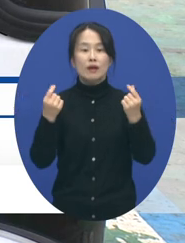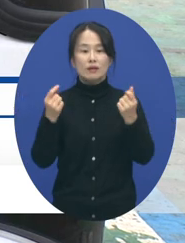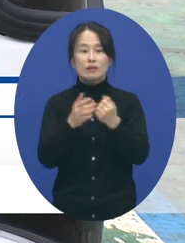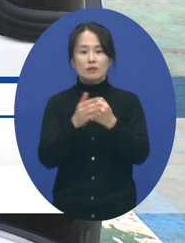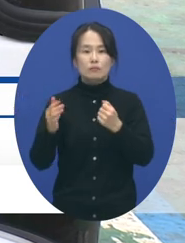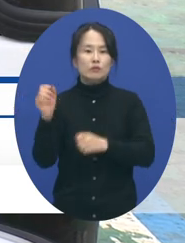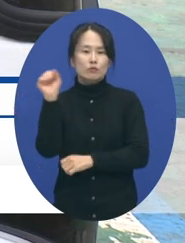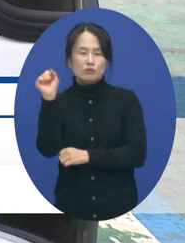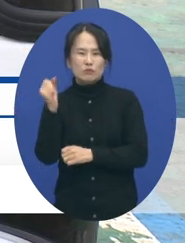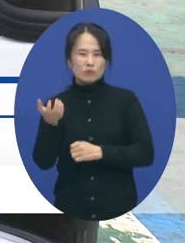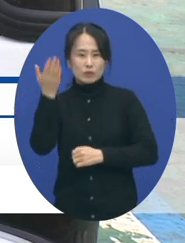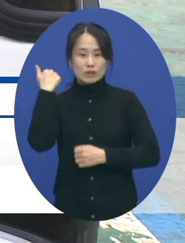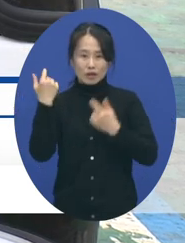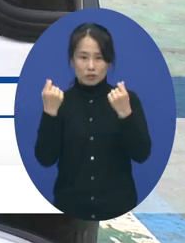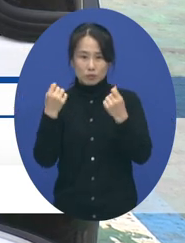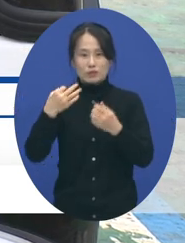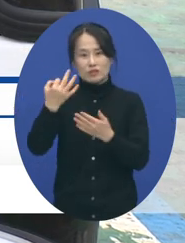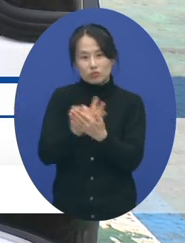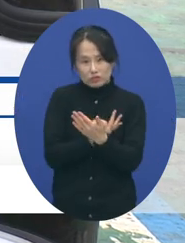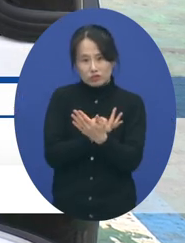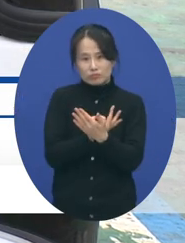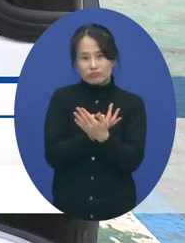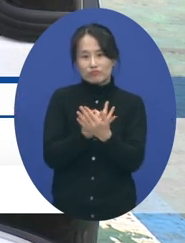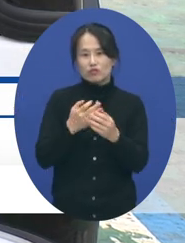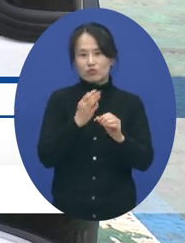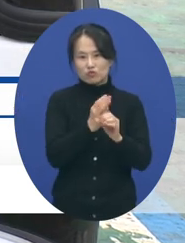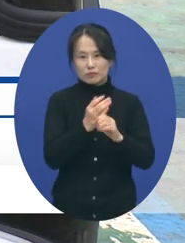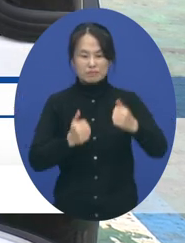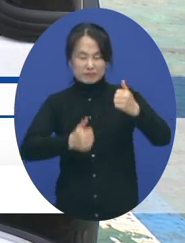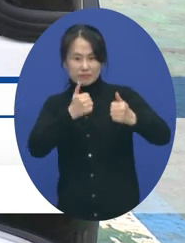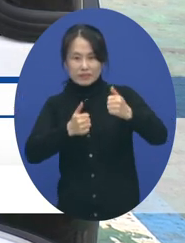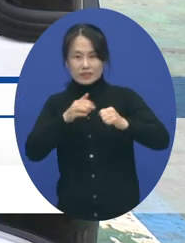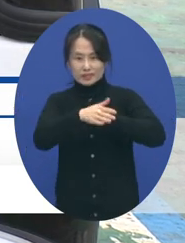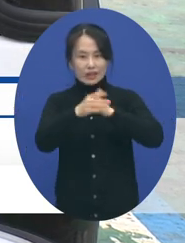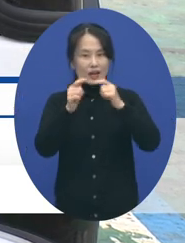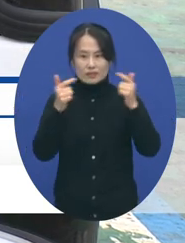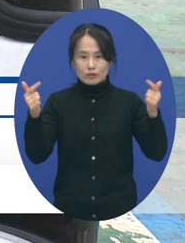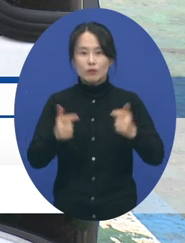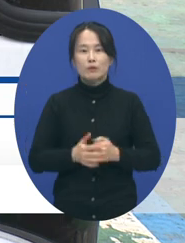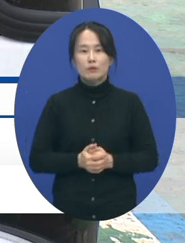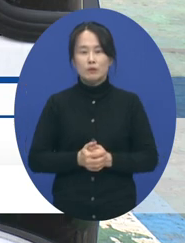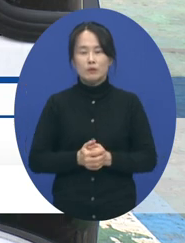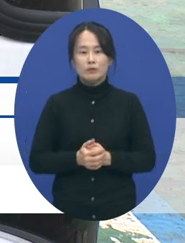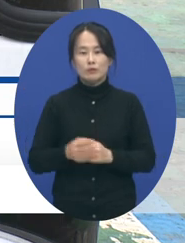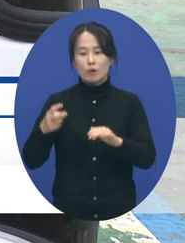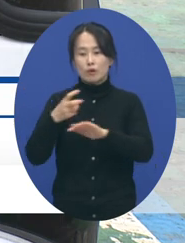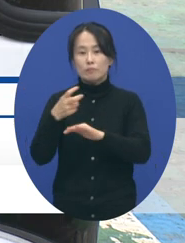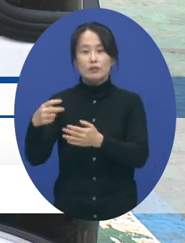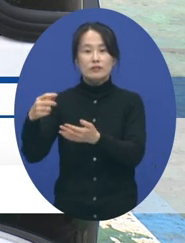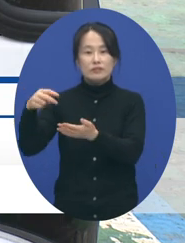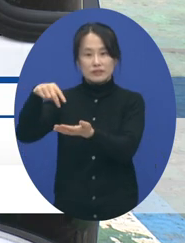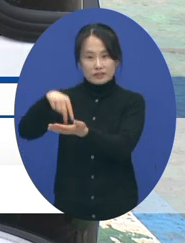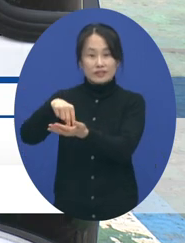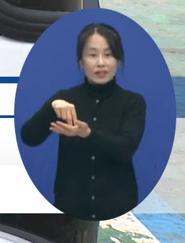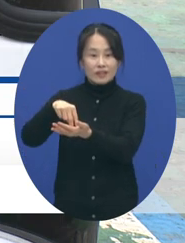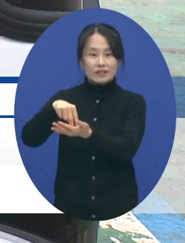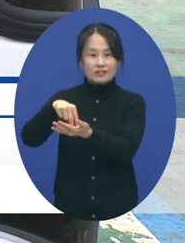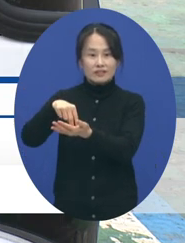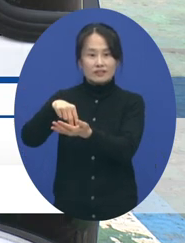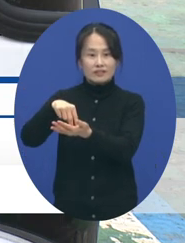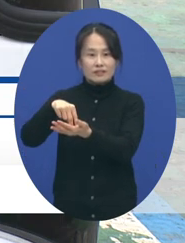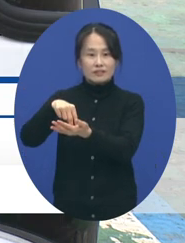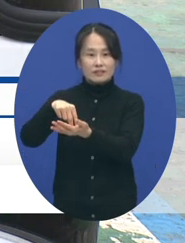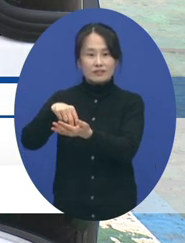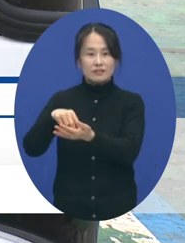운행도 예전처럼 수익금 위주로 막 경쟁하는 식으로 그렇게 아니고 이제 승객들의